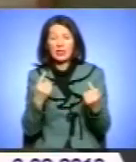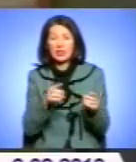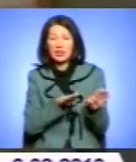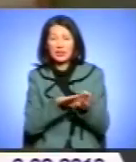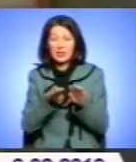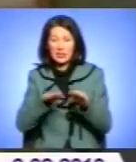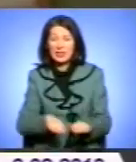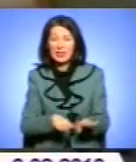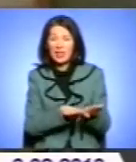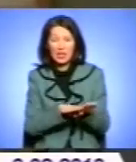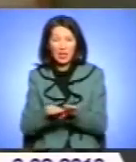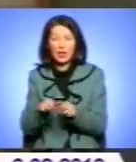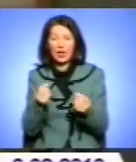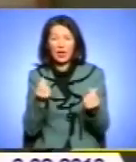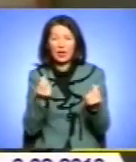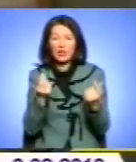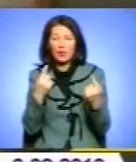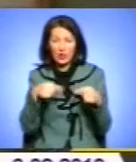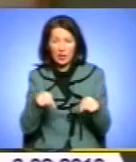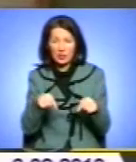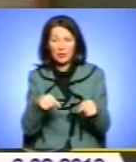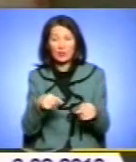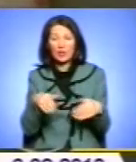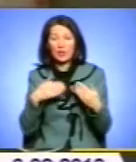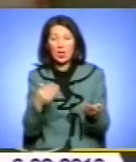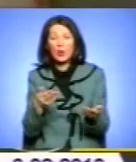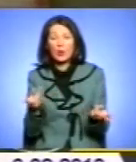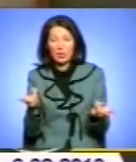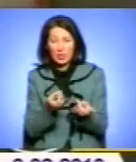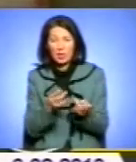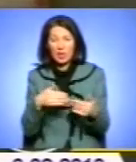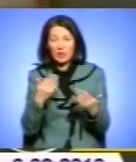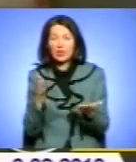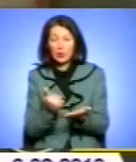Ми віддаємо належне вашим досягненням в рамках співпраці. Особливо хочемо